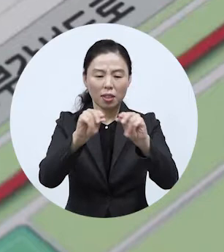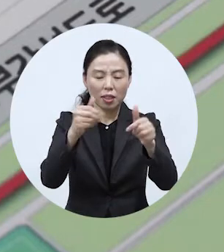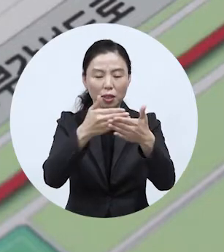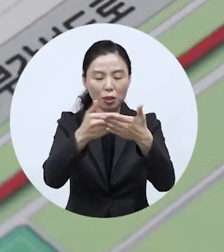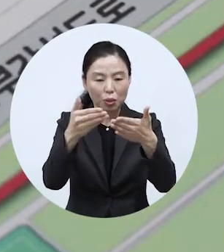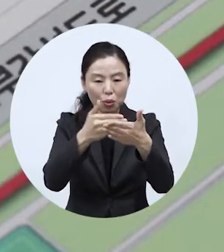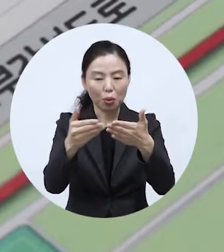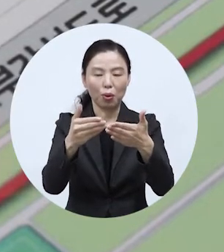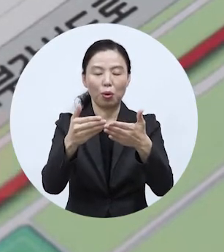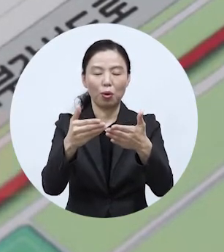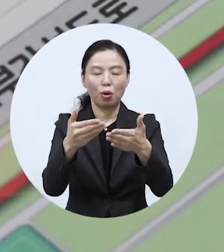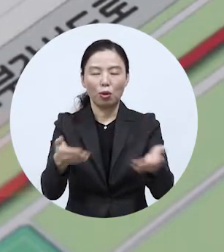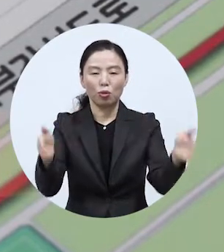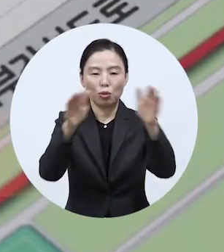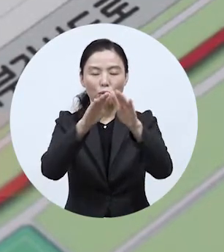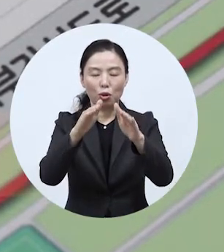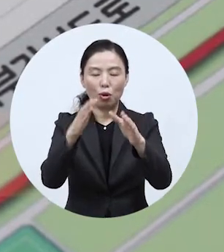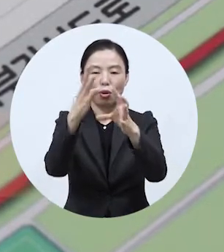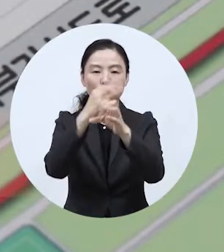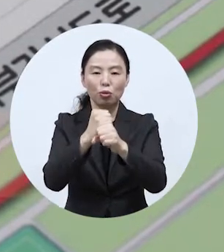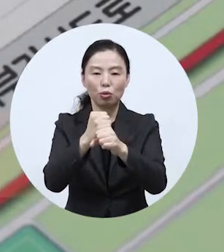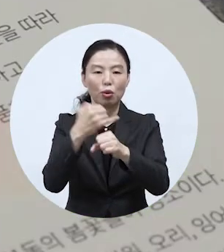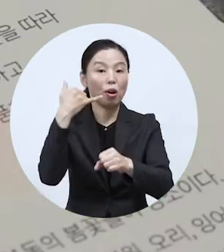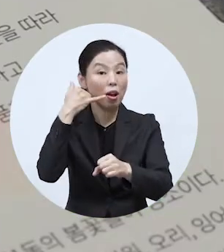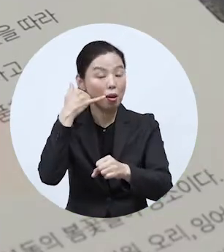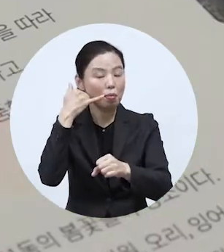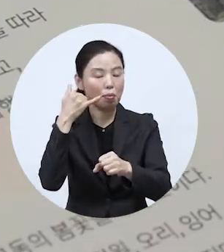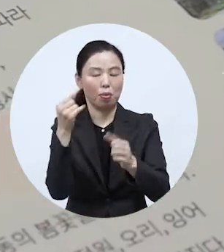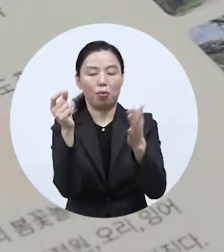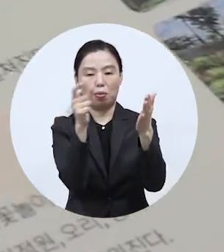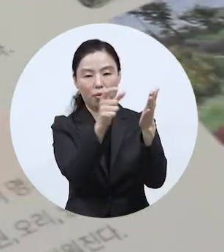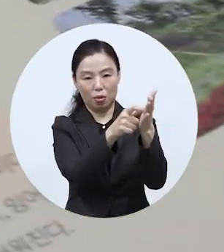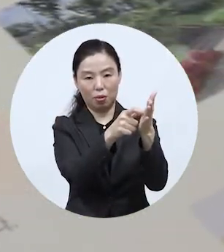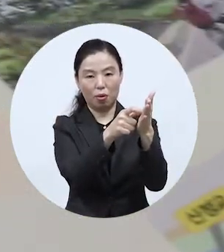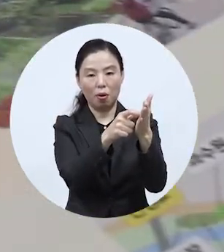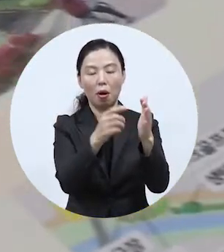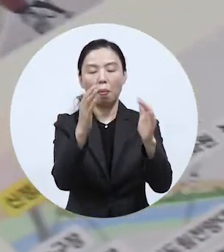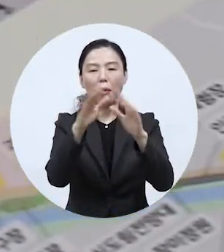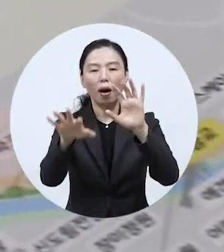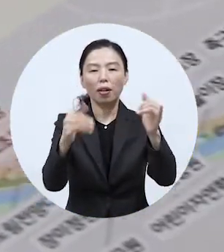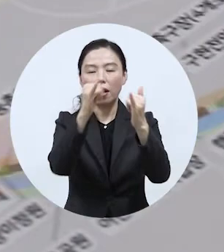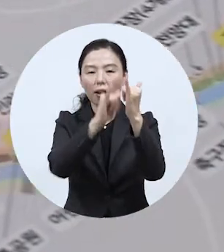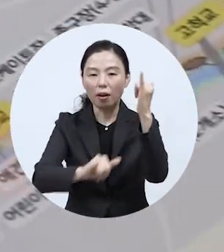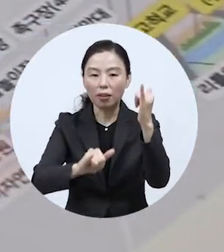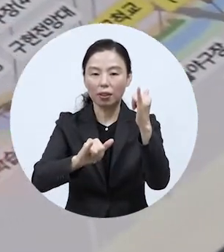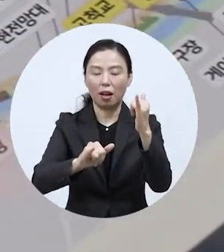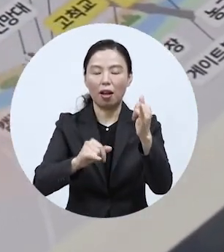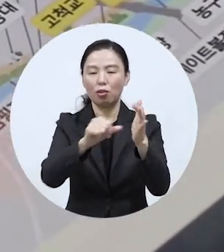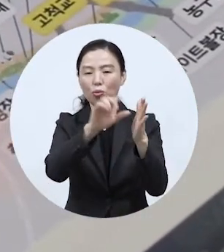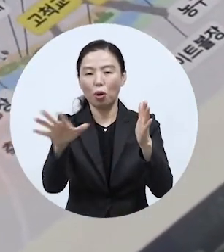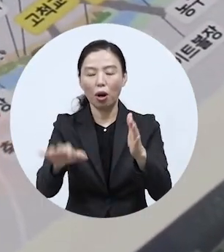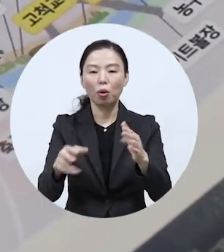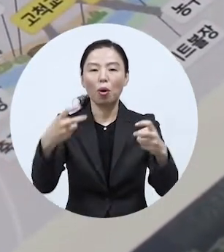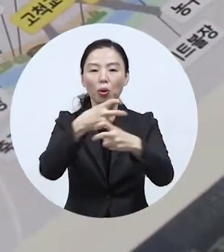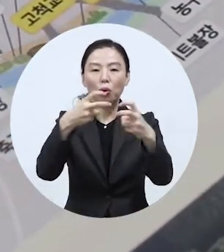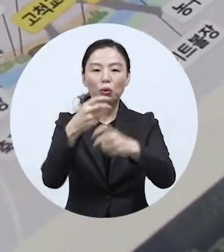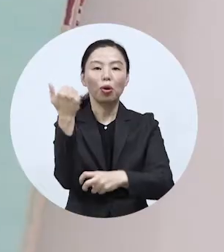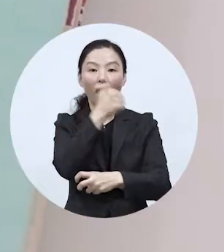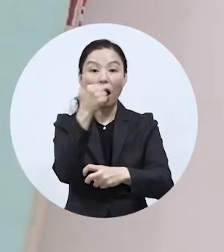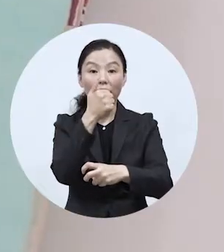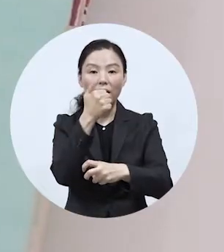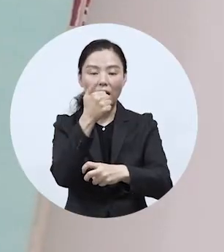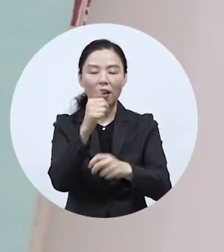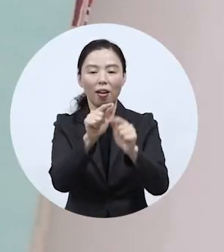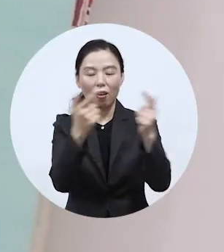주요 기관 주소 연락처 등이 수록돼 있으며 마을의 역사 명소 그 통 편 등 다양한